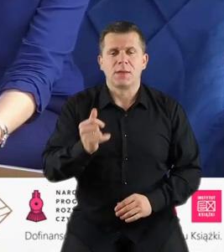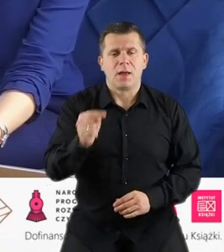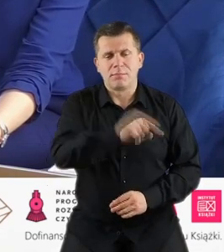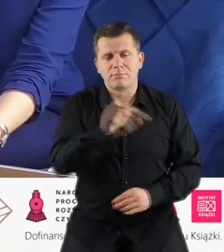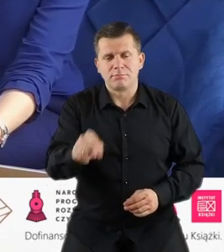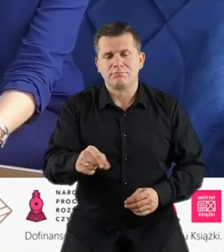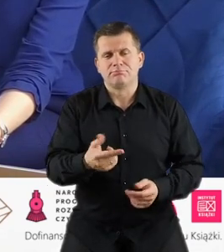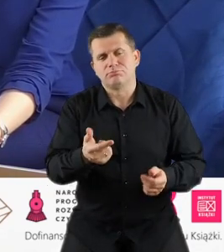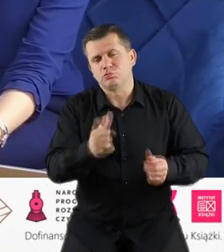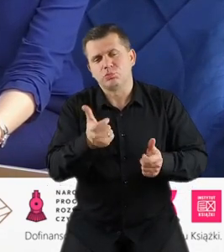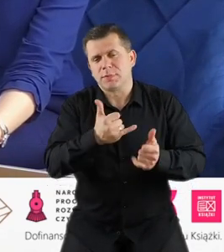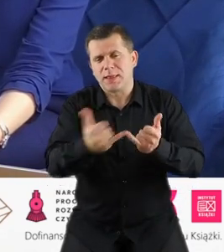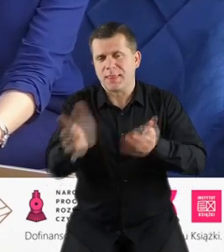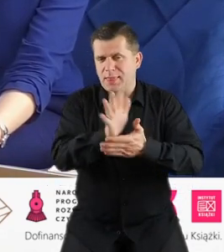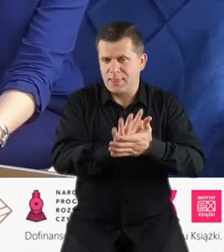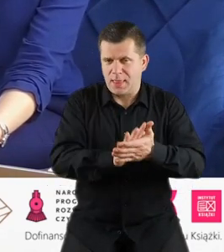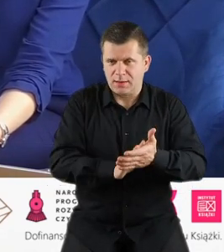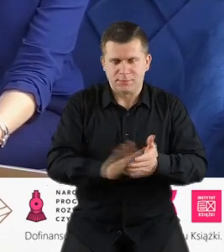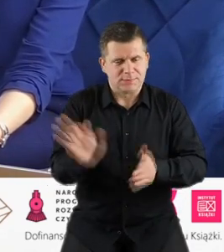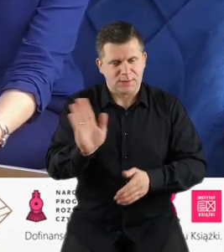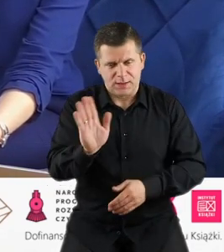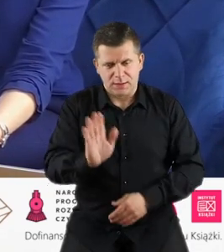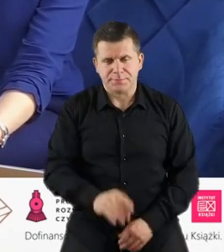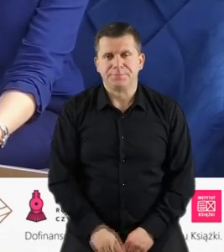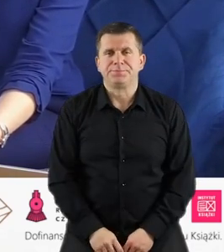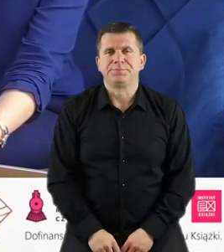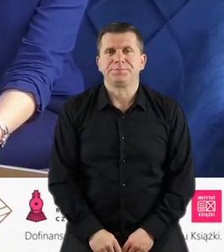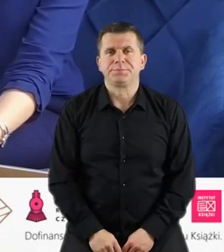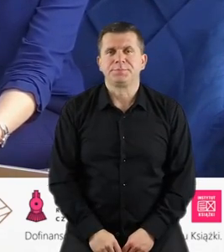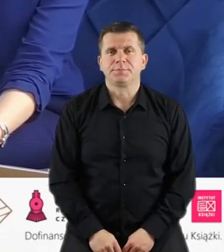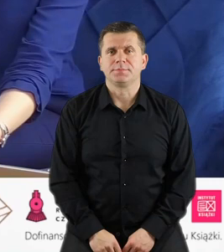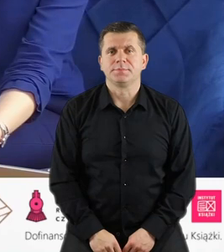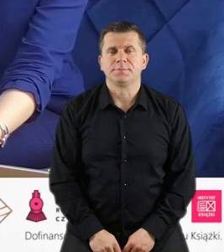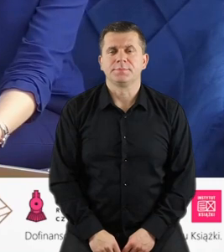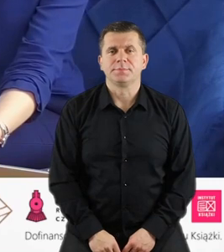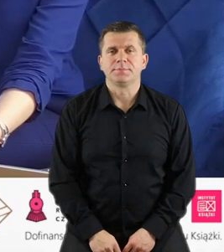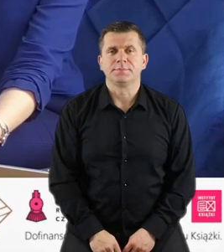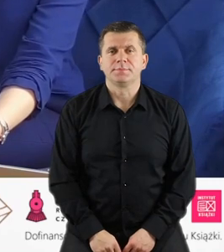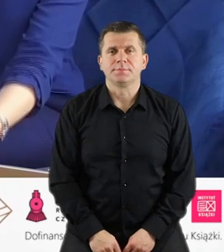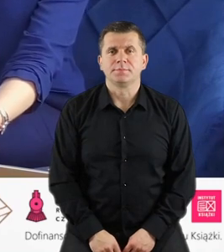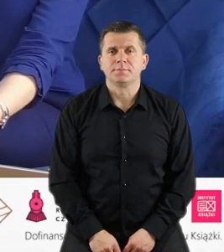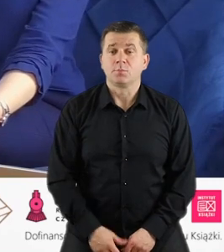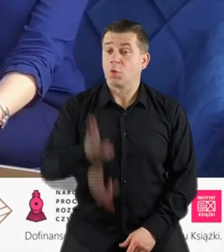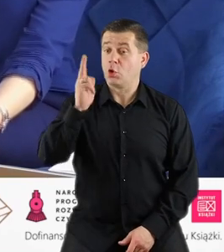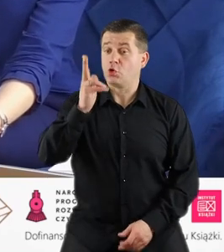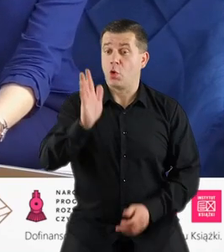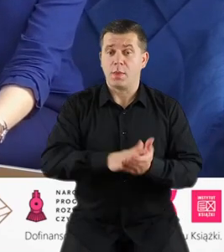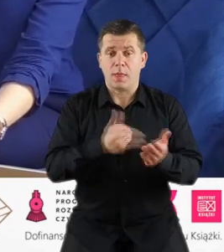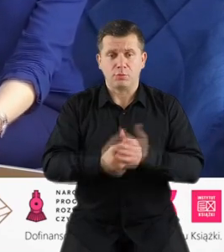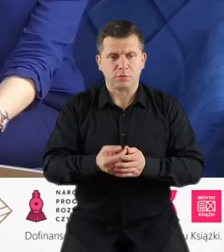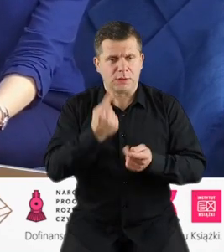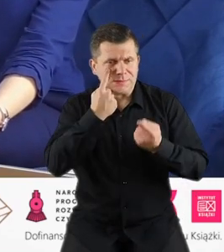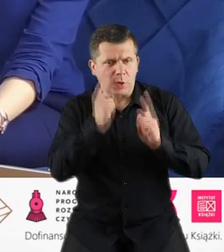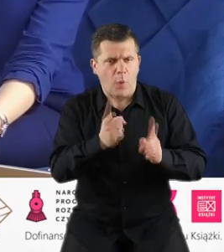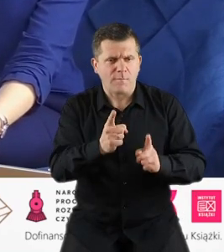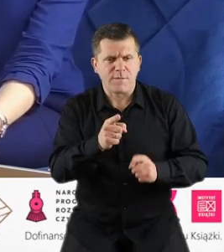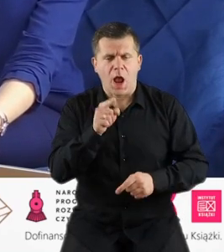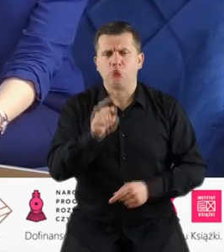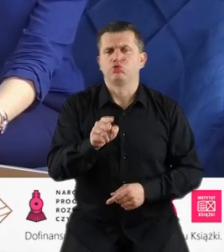noweli albo jeszcze innego tekstu literackiego. Nie. Chodzi mi o to, że ktoś, kto dostrzega